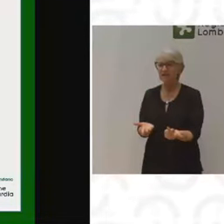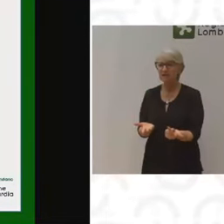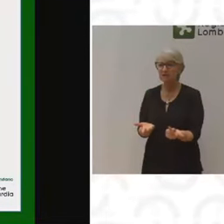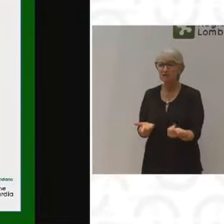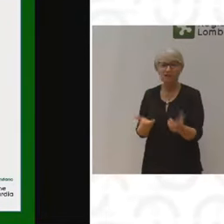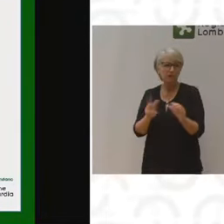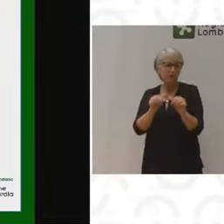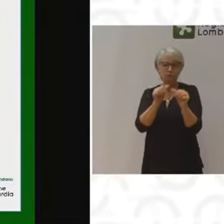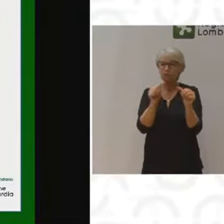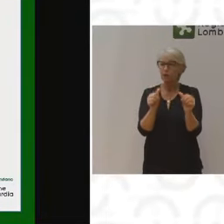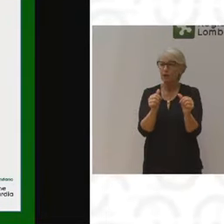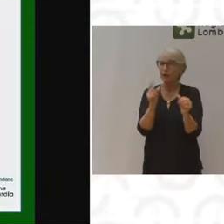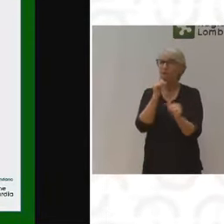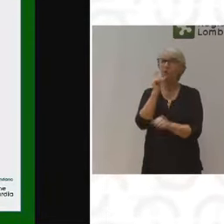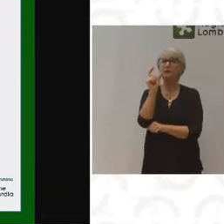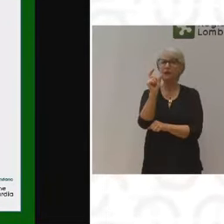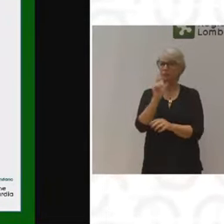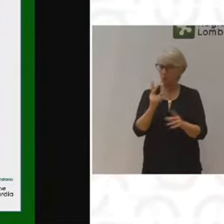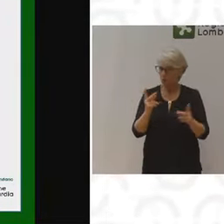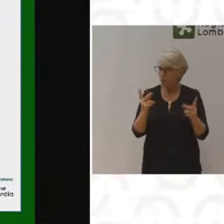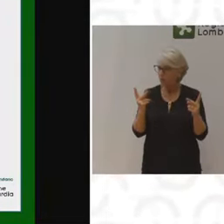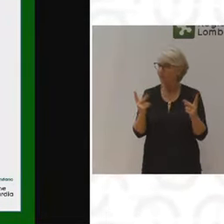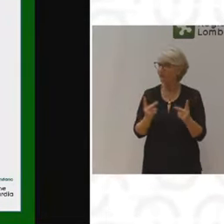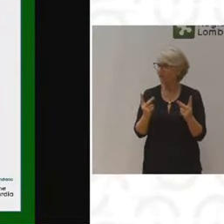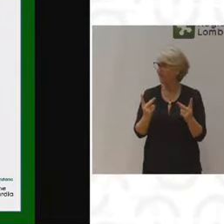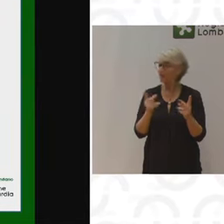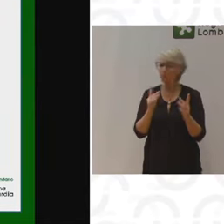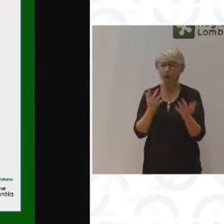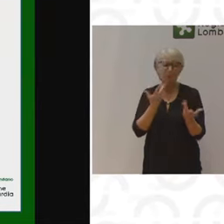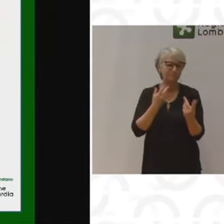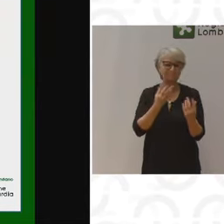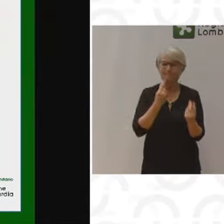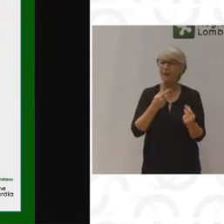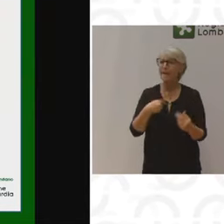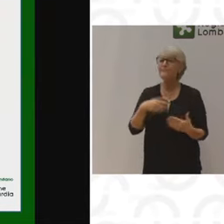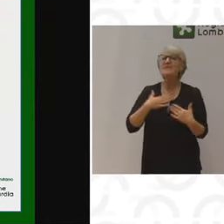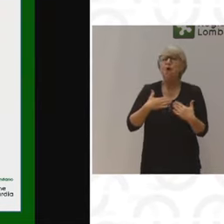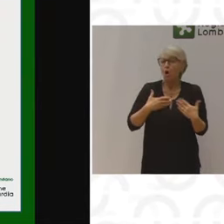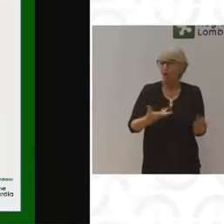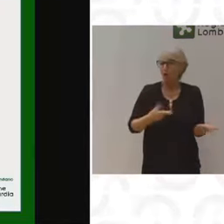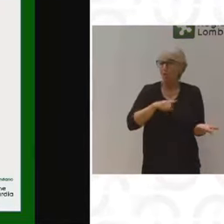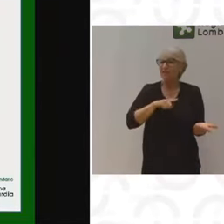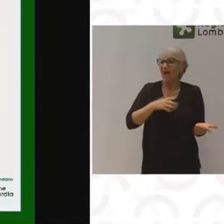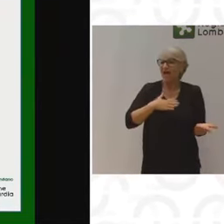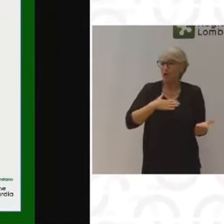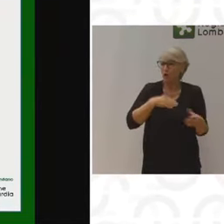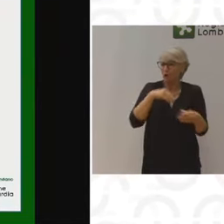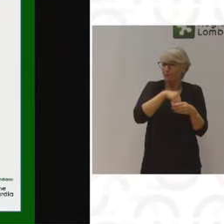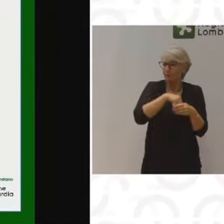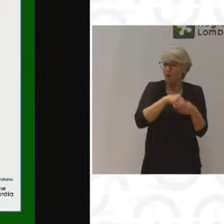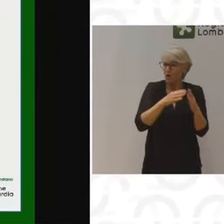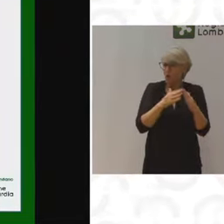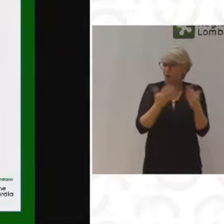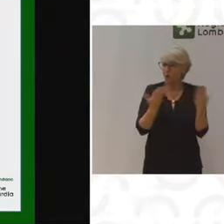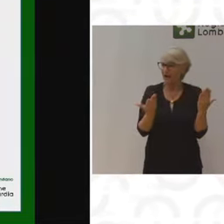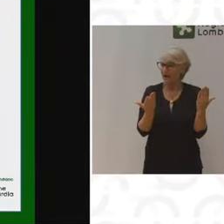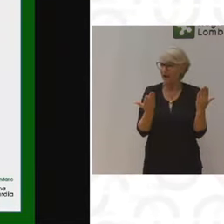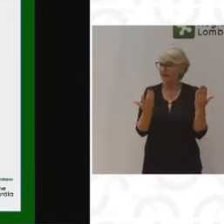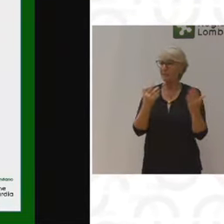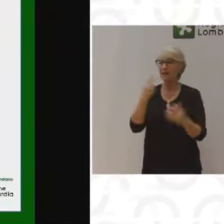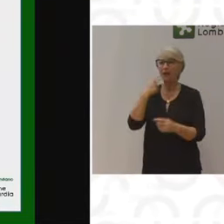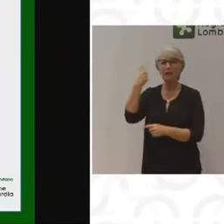formale del termine sì anche, ma nel senso del gusto del privato, cioè del mio, Non perché c'è finanziamento di